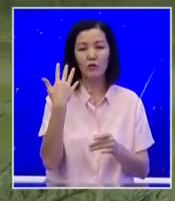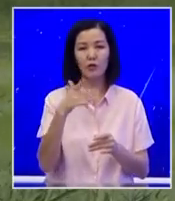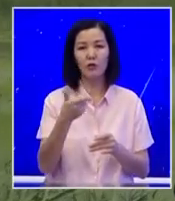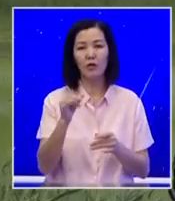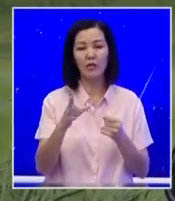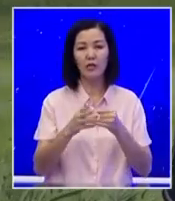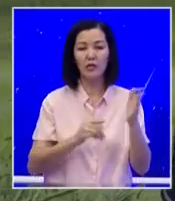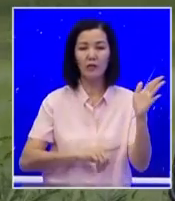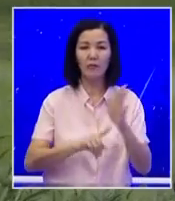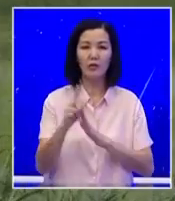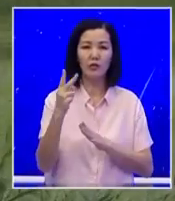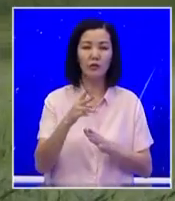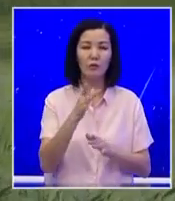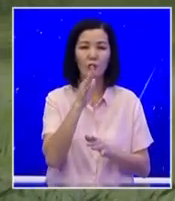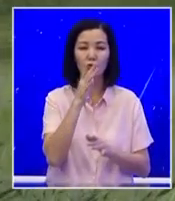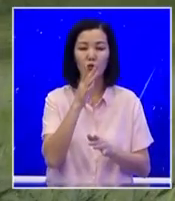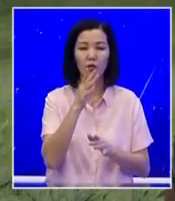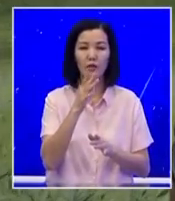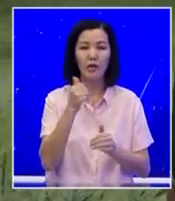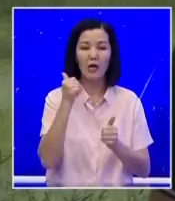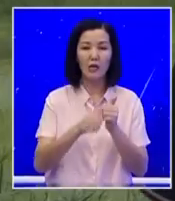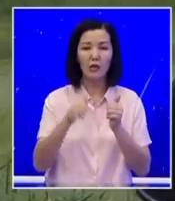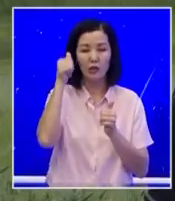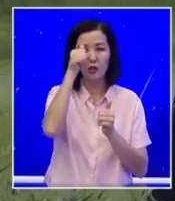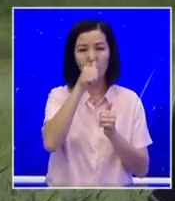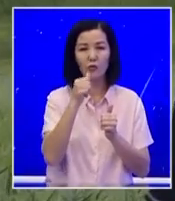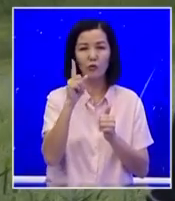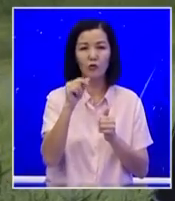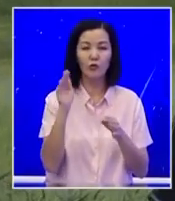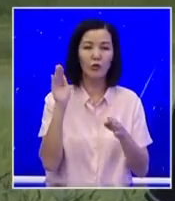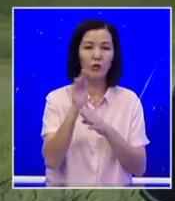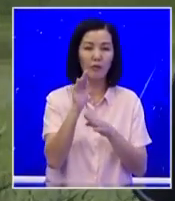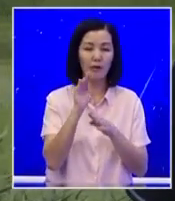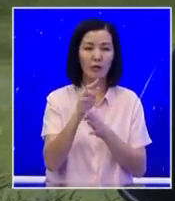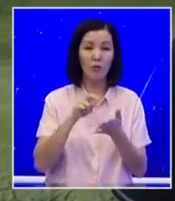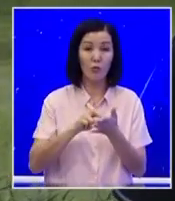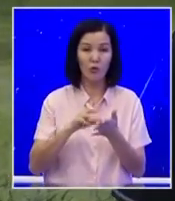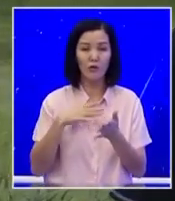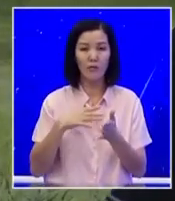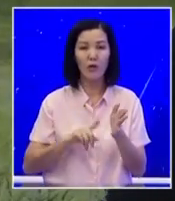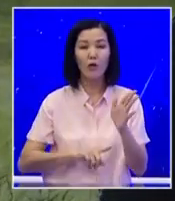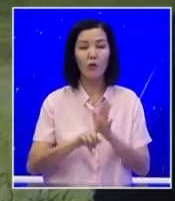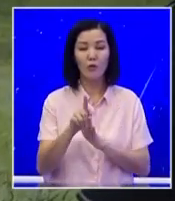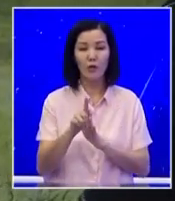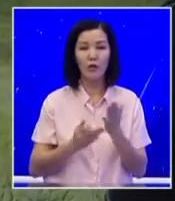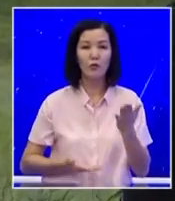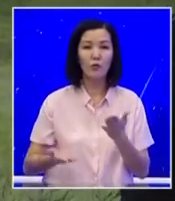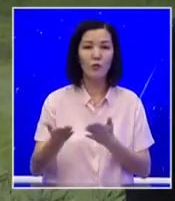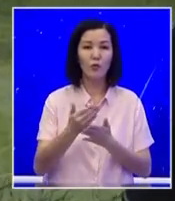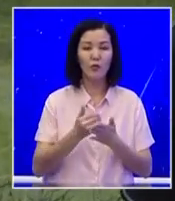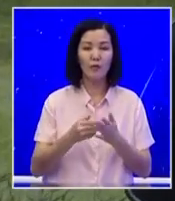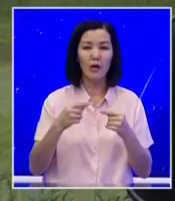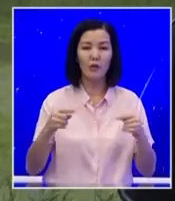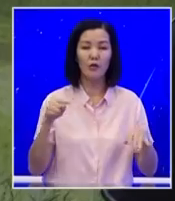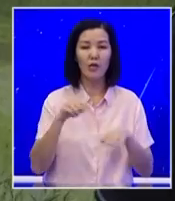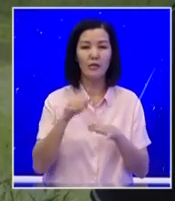бастағанмын. Ол кезде 23 жаста болдым. Жыл сайын 100 гектардан қосып отырдым. Әрине, қорқыныш болды. Өйткені егіннің бітік шығуына ішкі және сыртқы факторлар